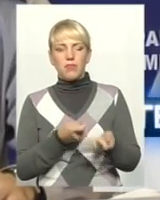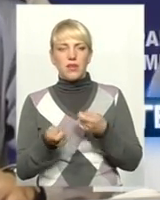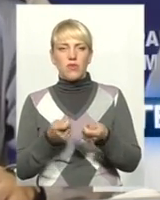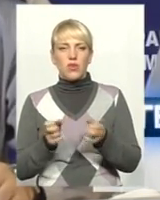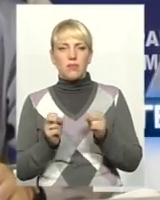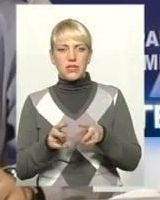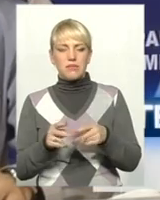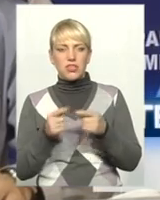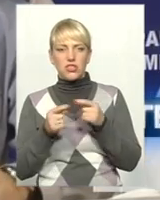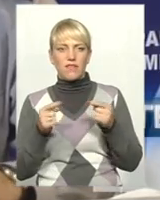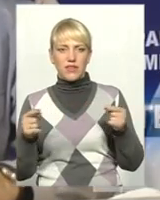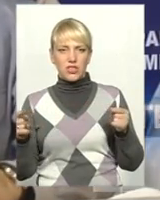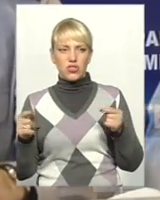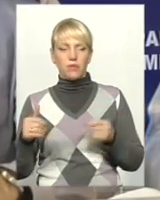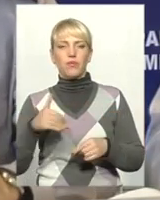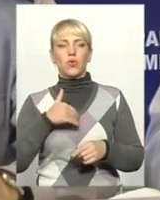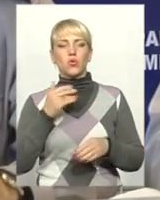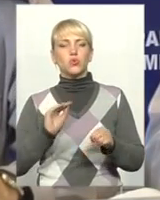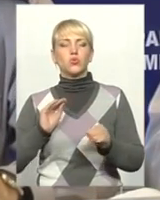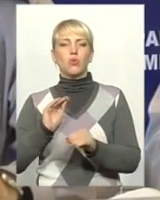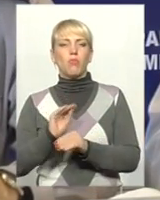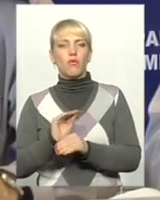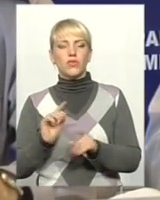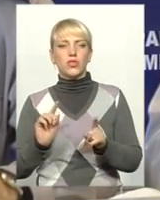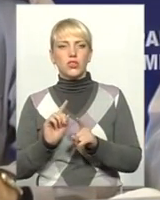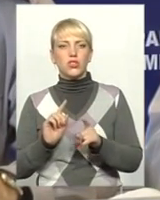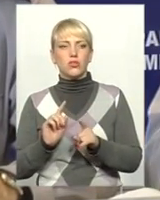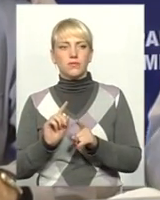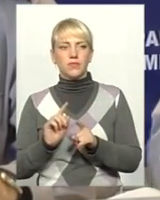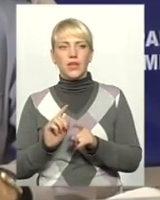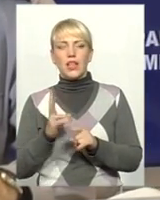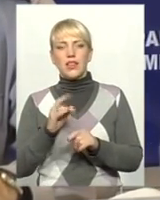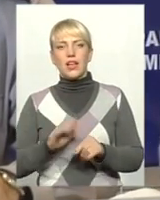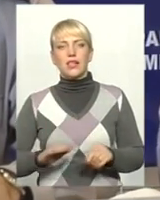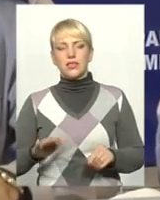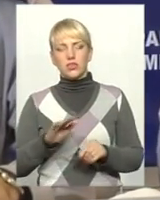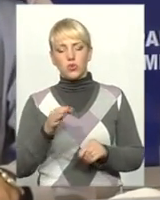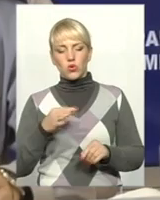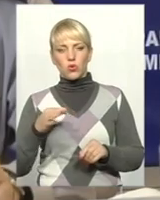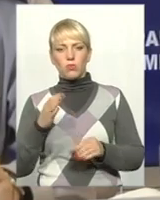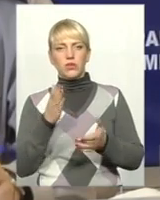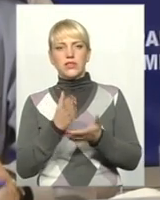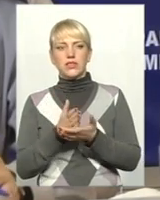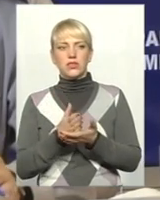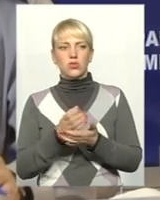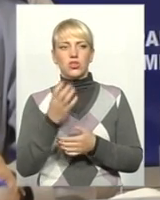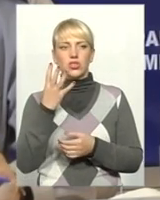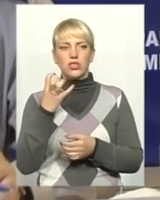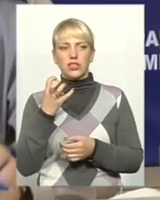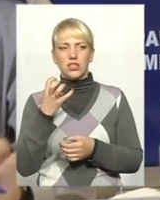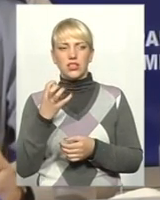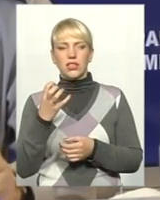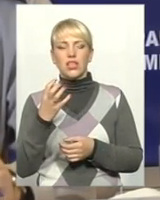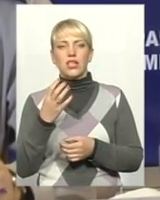вантажі. Хочу доповнити ще, що на території області існує 4 стаціонарних